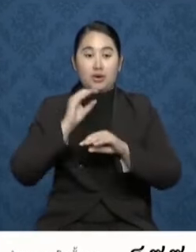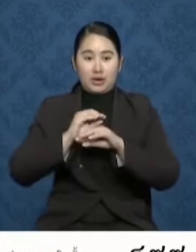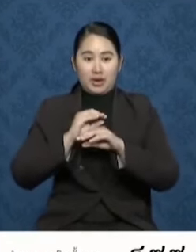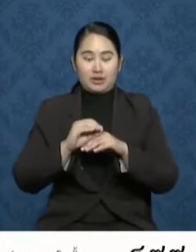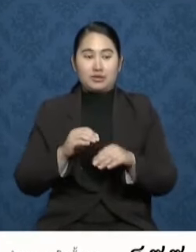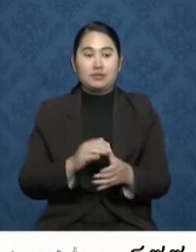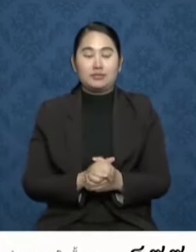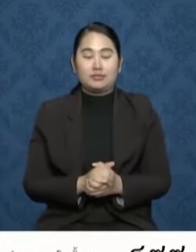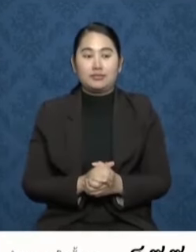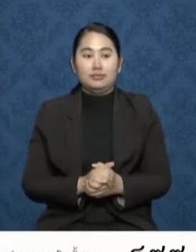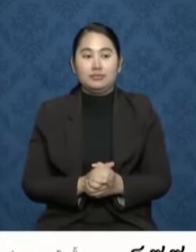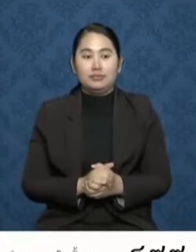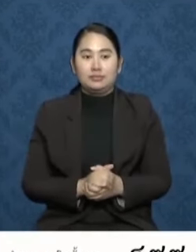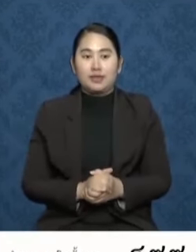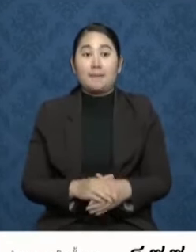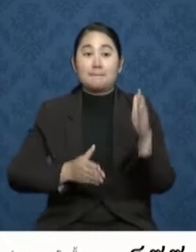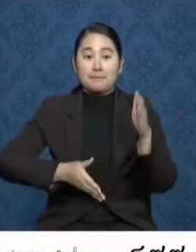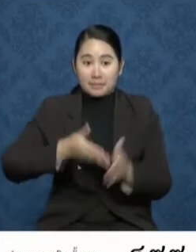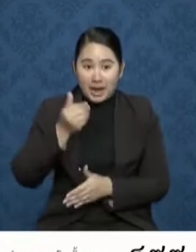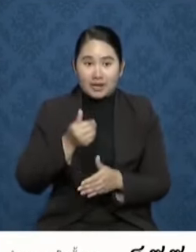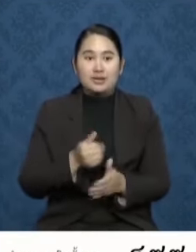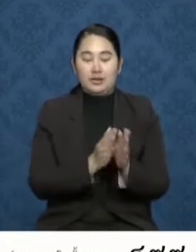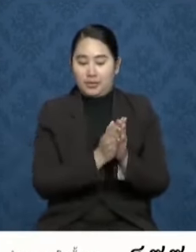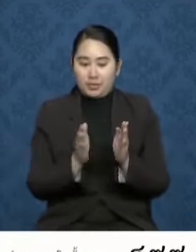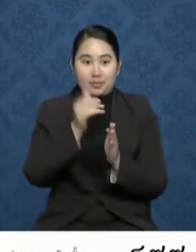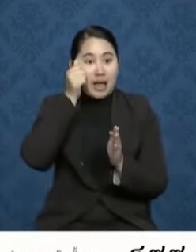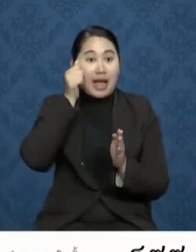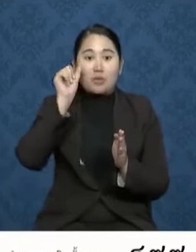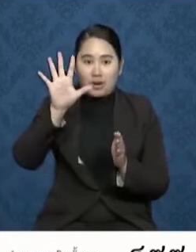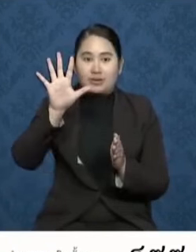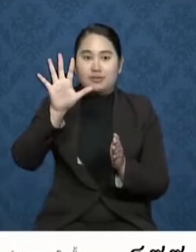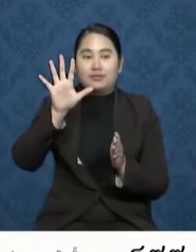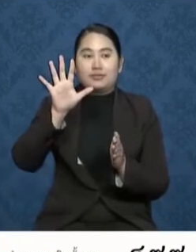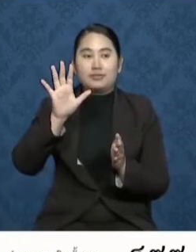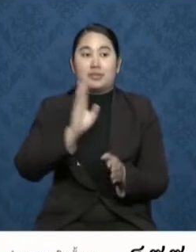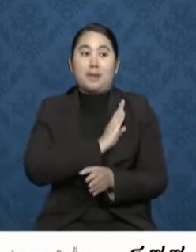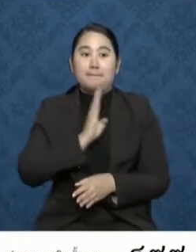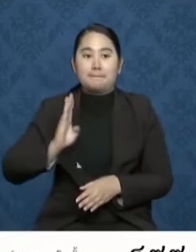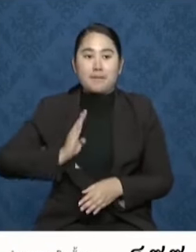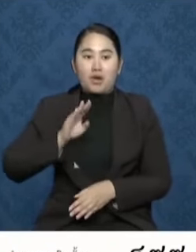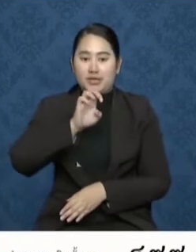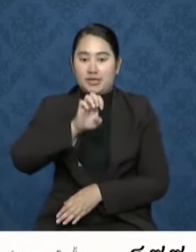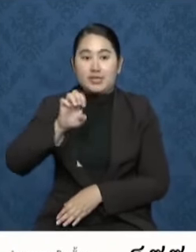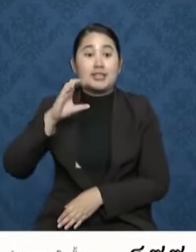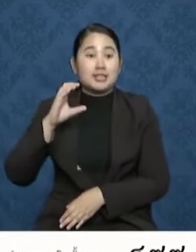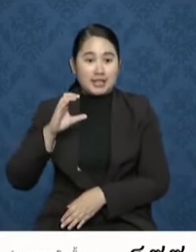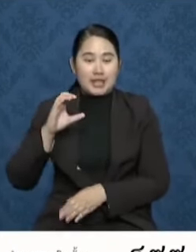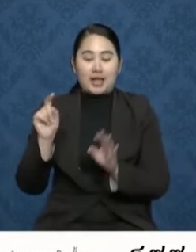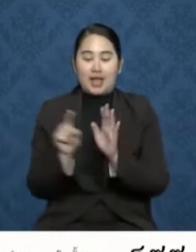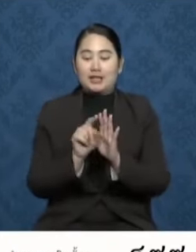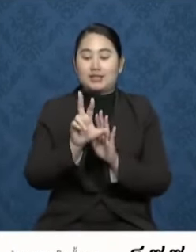การก่อสร้างอนุมัติปึ๊บผ่านมา 5วันครับบอร์ด eecครั้งที่